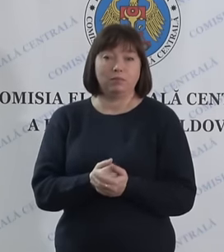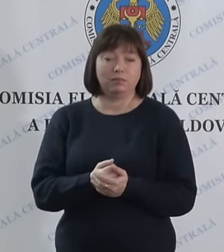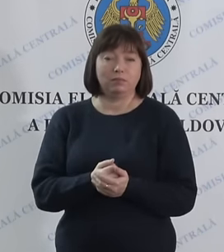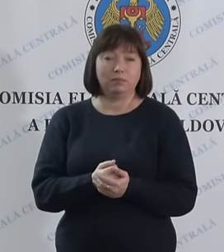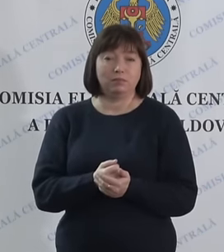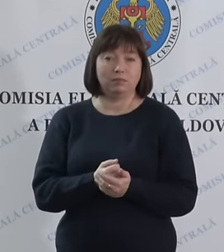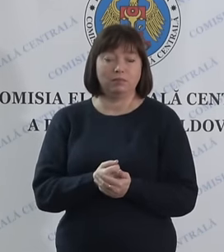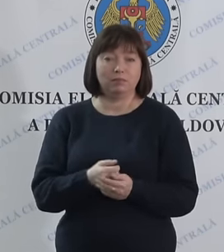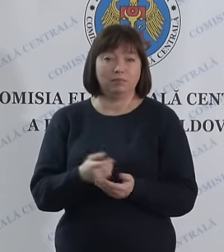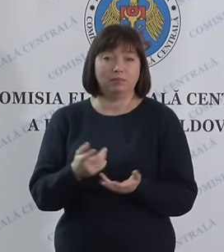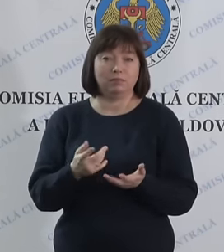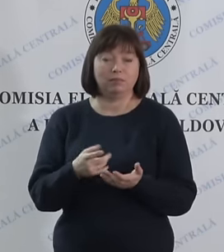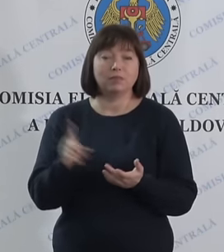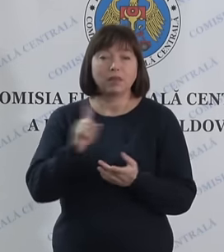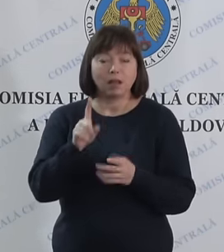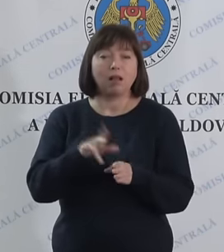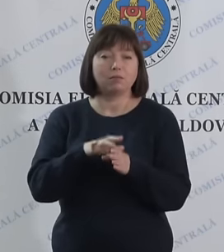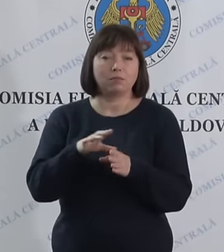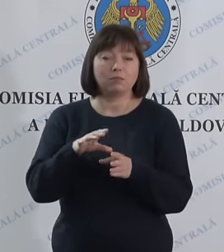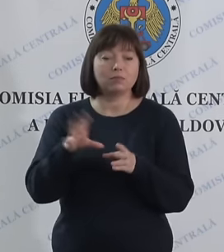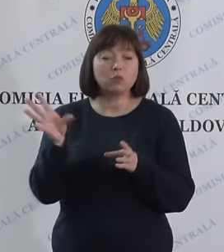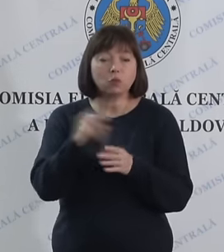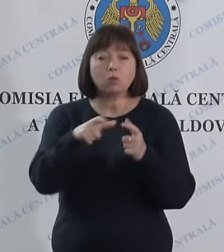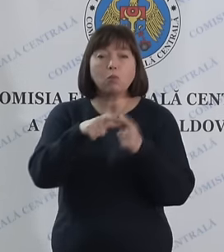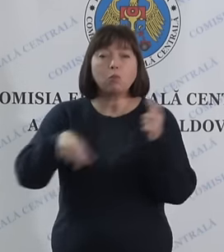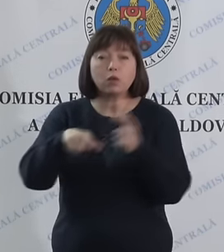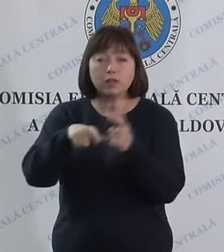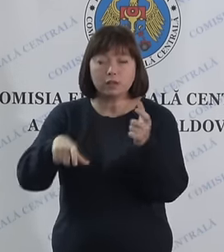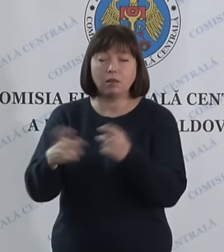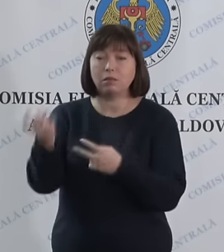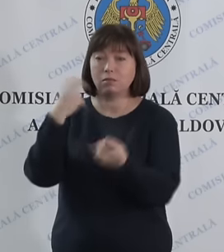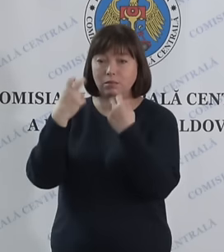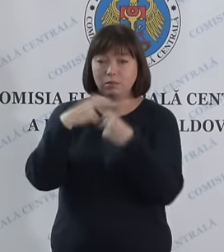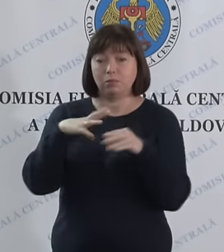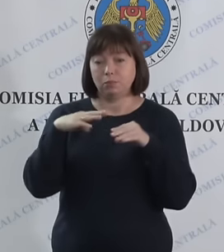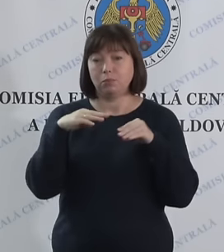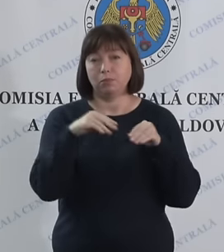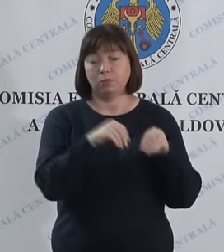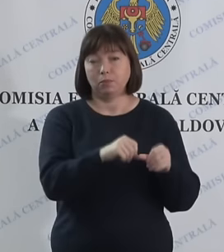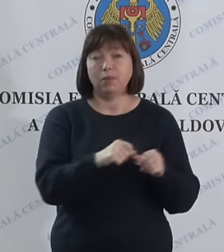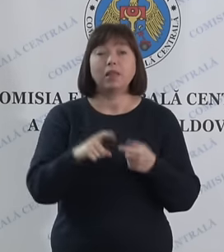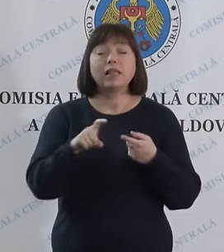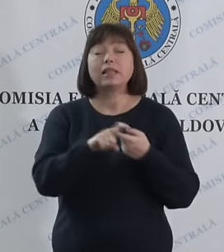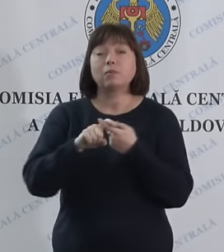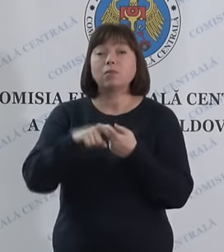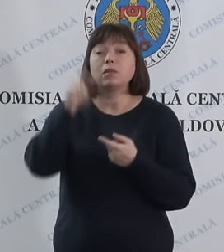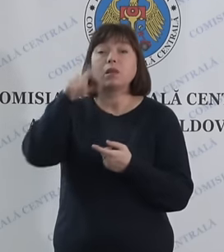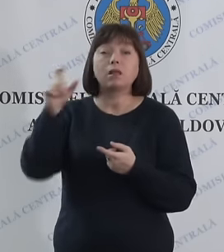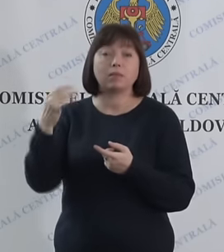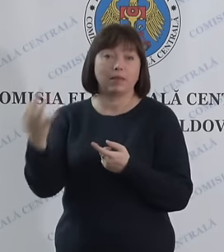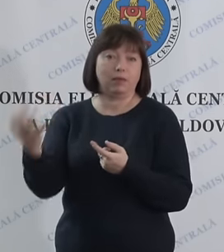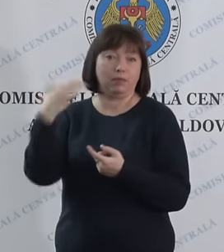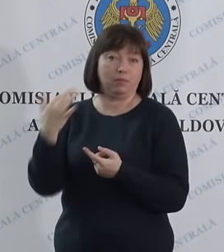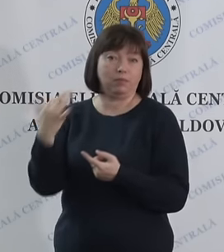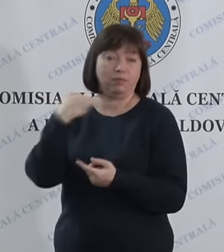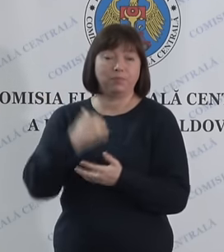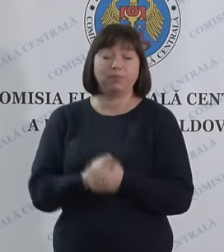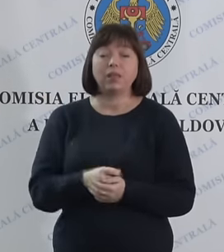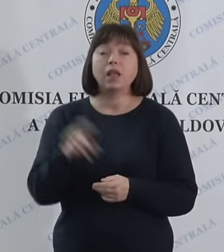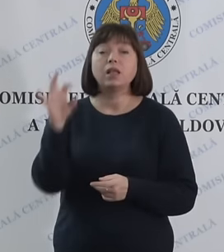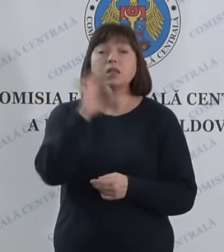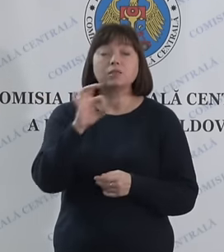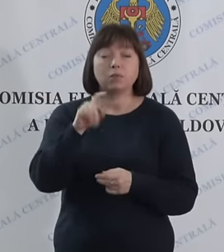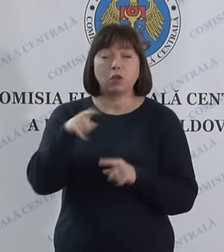toate capacitățile pentru a epuiza buletinile, acum depinde și de numărul de alegători. Referitor la proiectul de